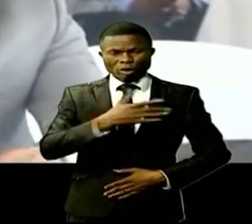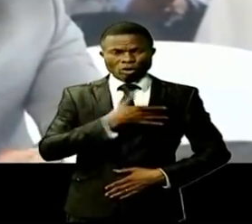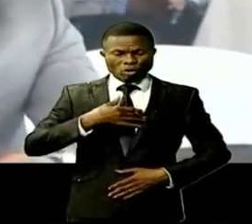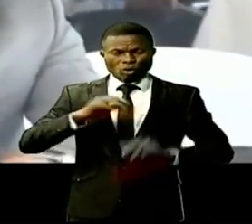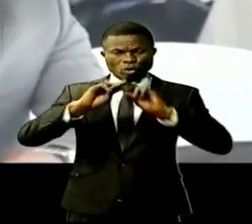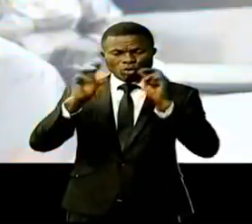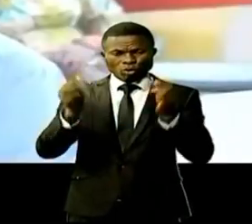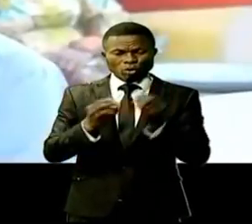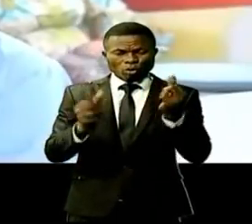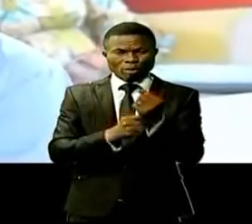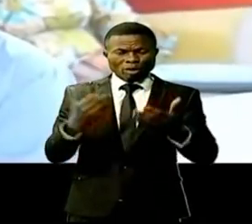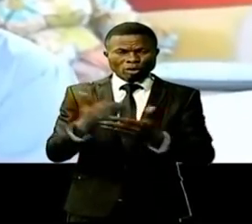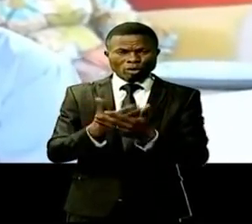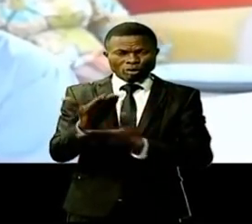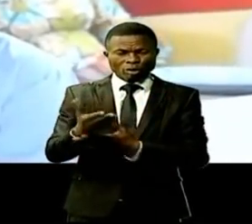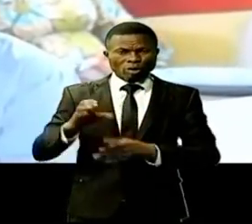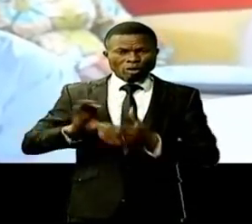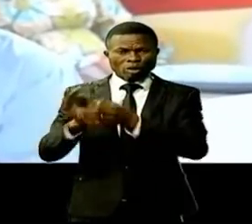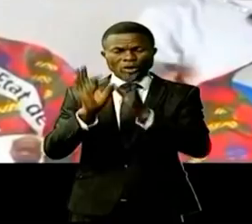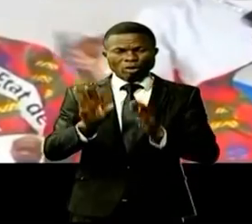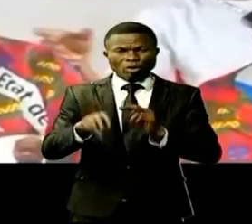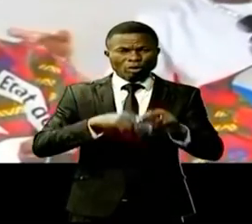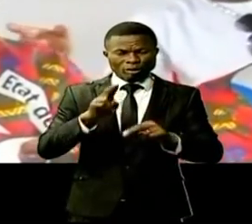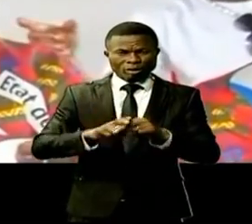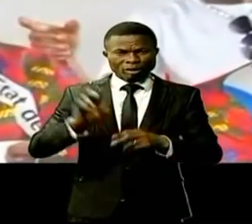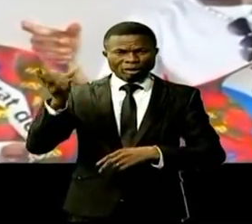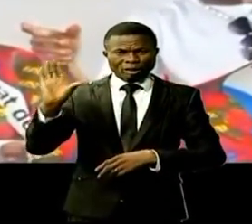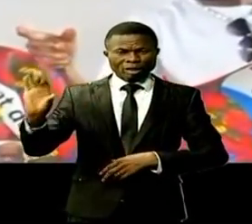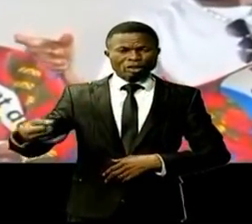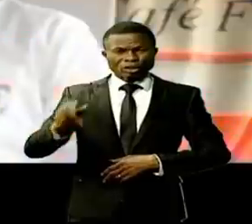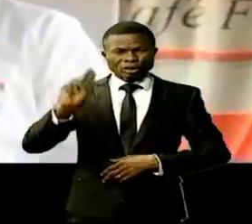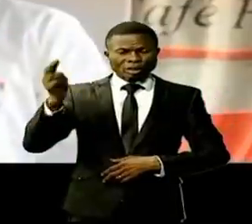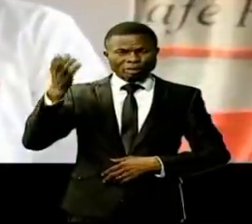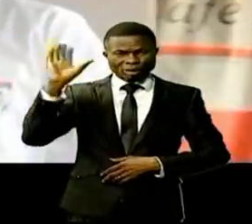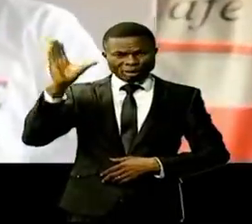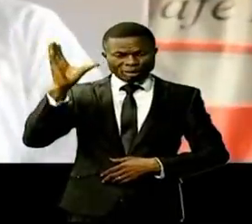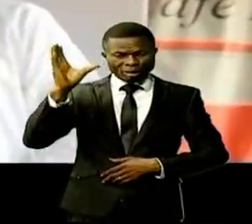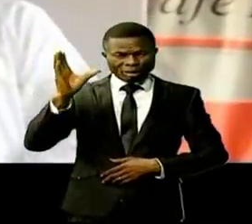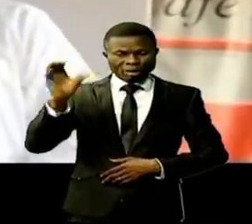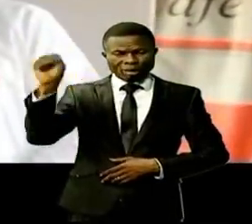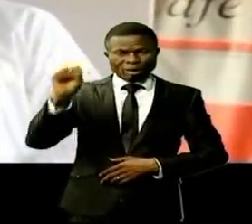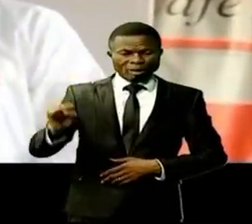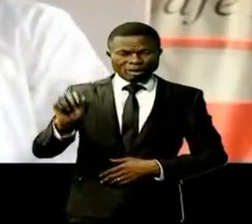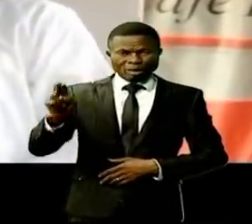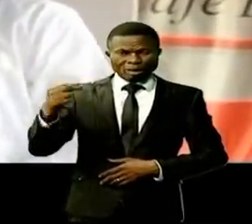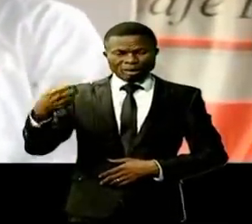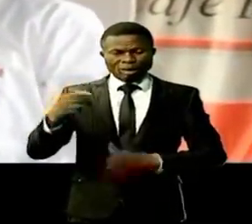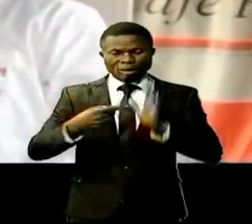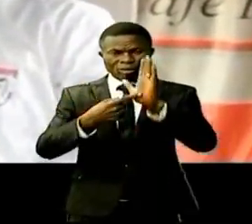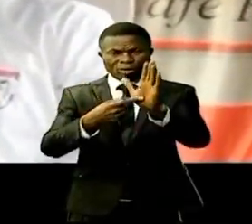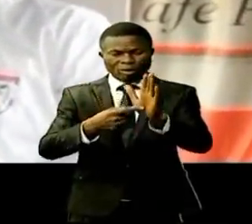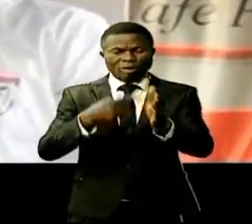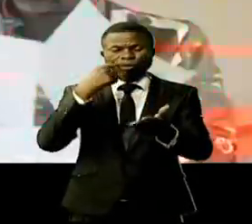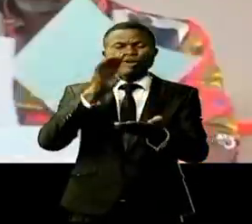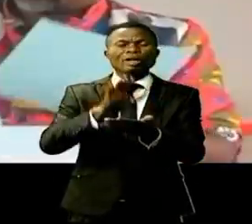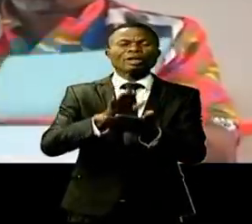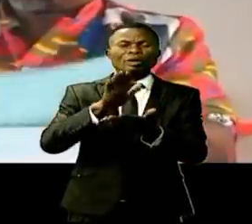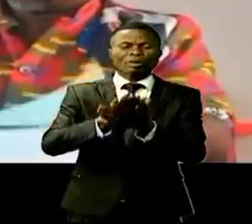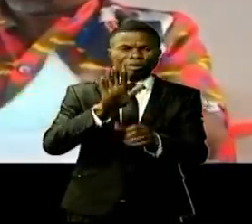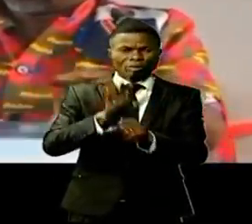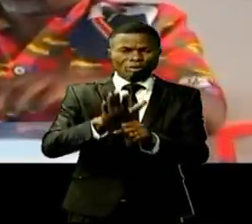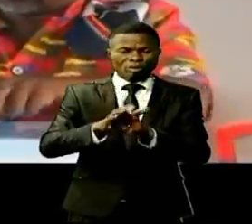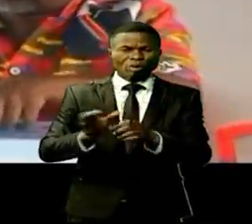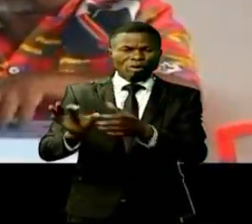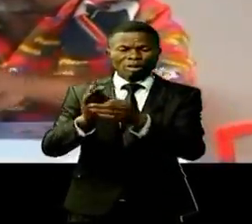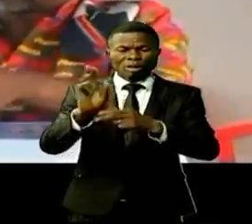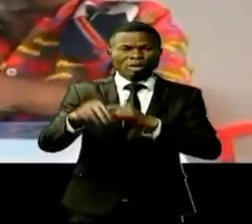l'équipe installée par le coordonnateur national Jean-Pierre Kasusula, Serge Ombilingo présente le remerciement à la